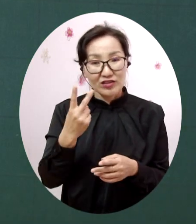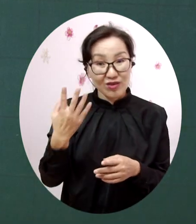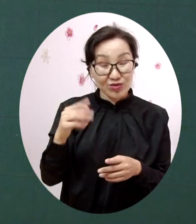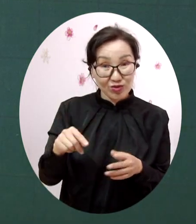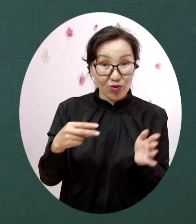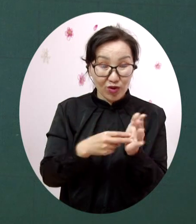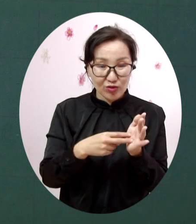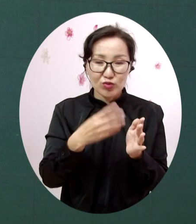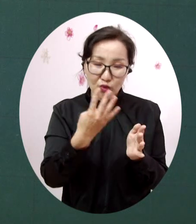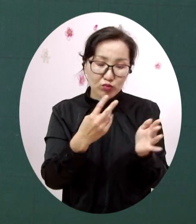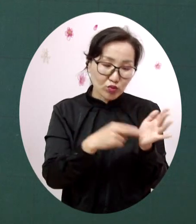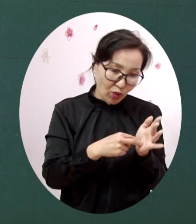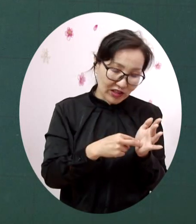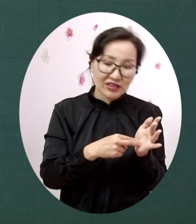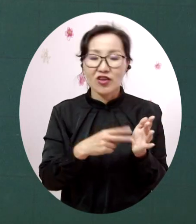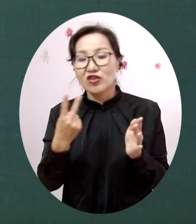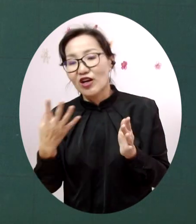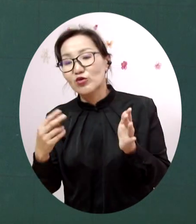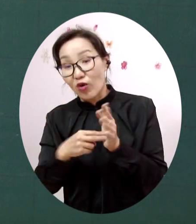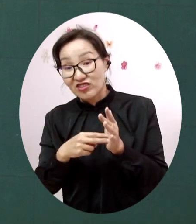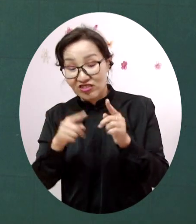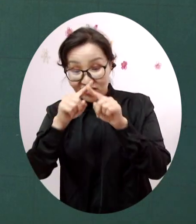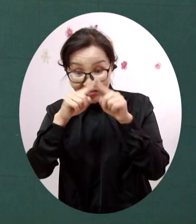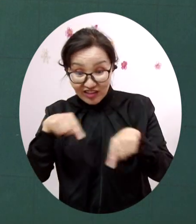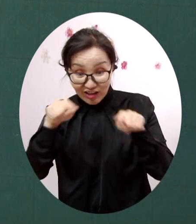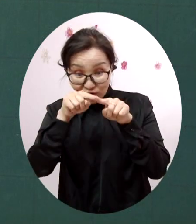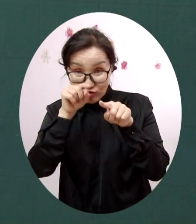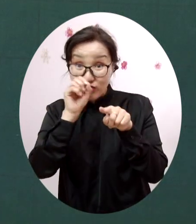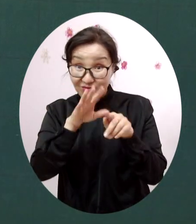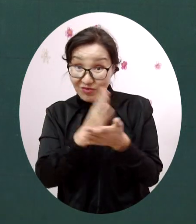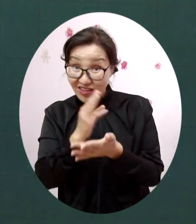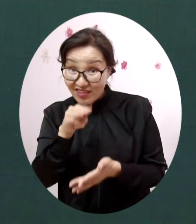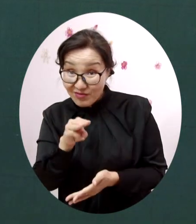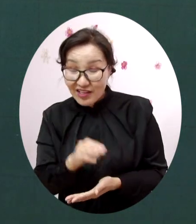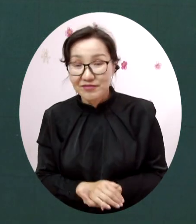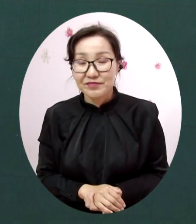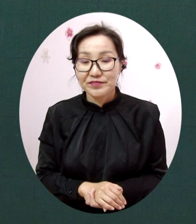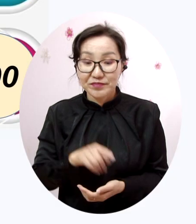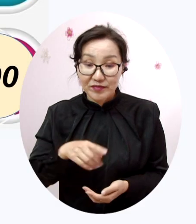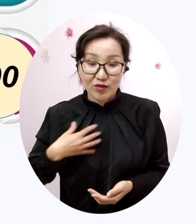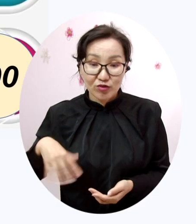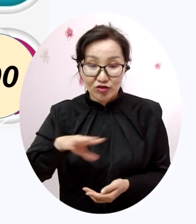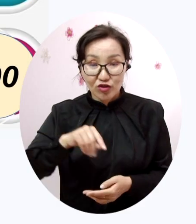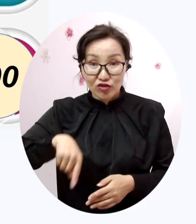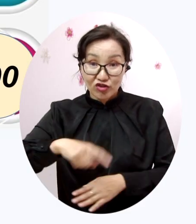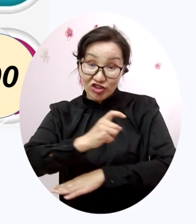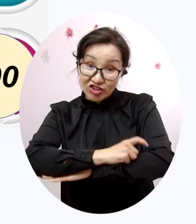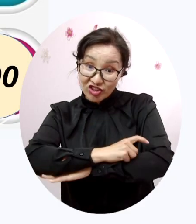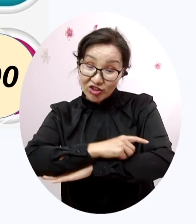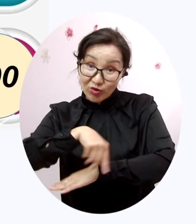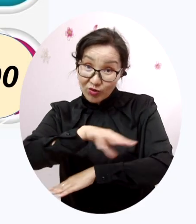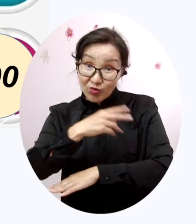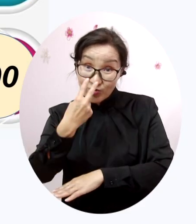хуваагддаг, 25-т ч хуваагддаг тоо байх нэ. За, тэгвэл бүгдээрээ өнөөдрийнхөө хичээлээр